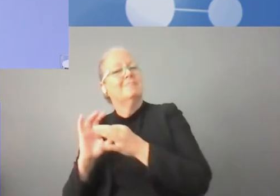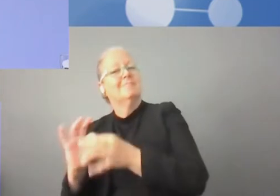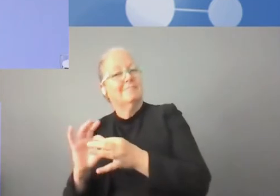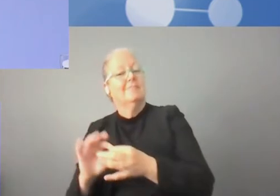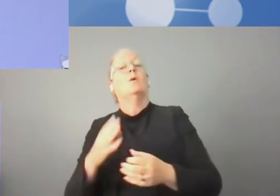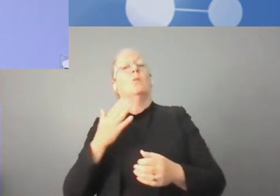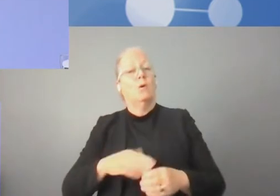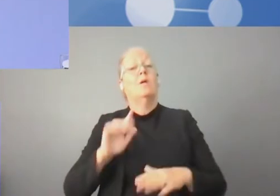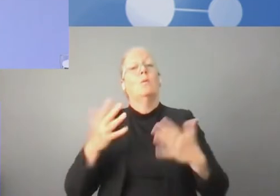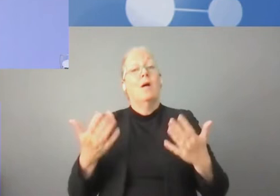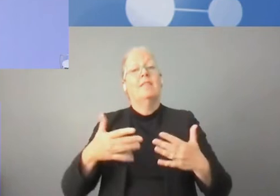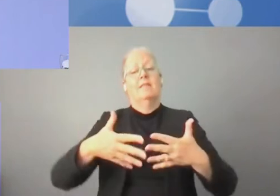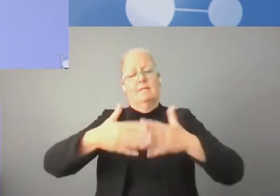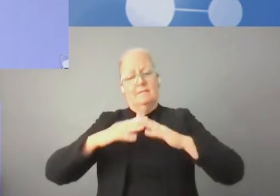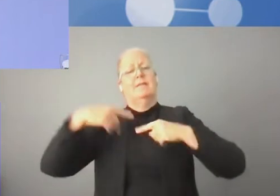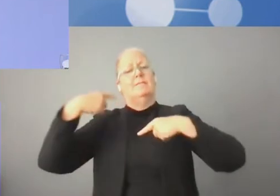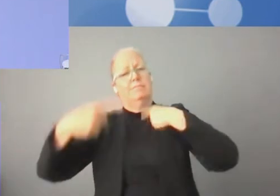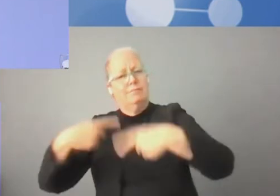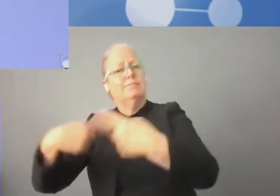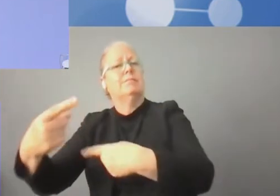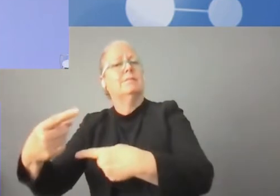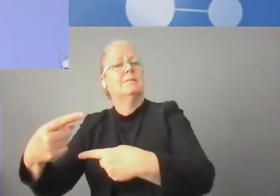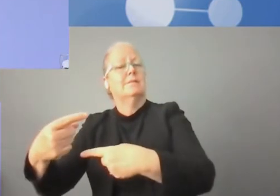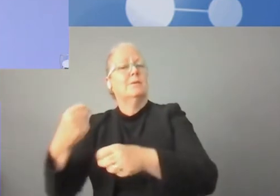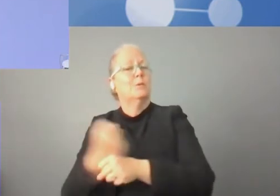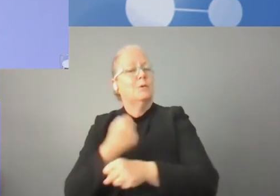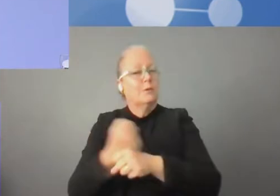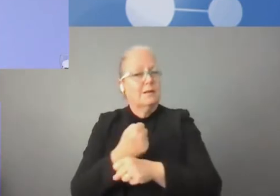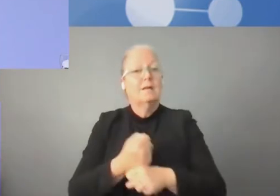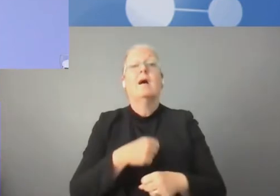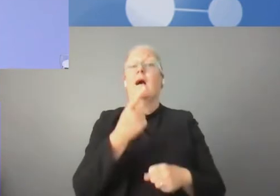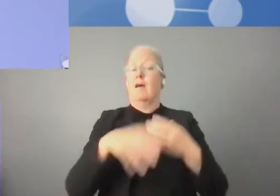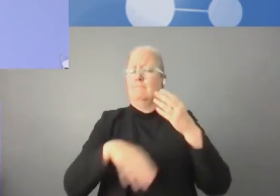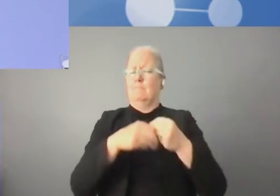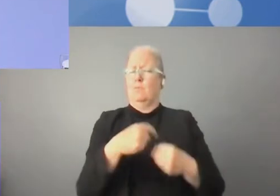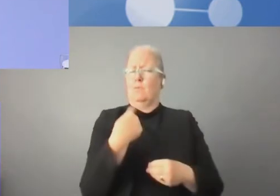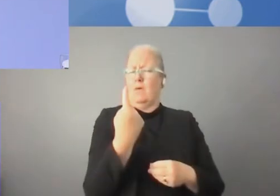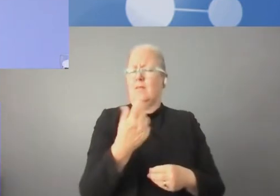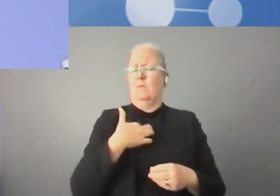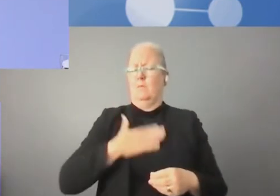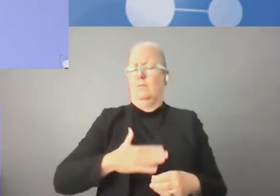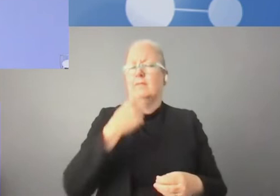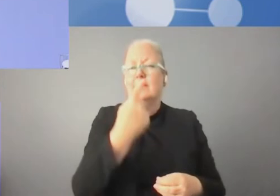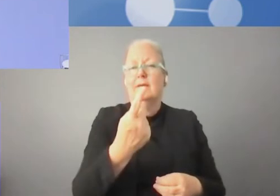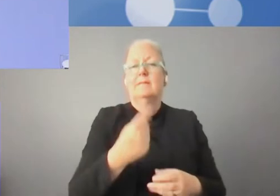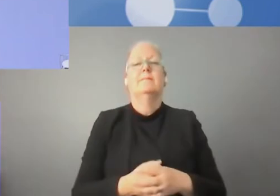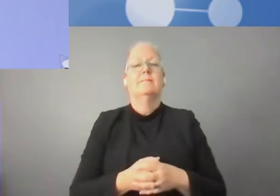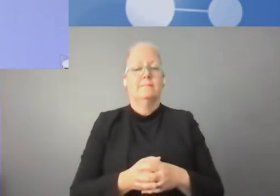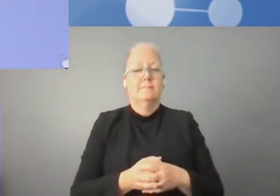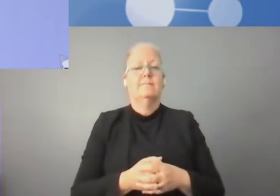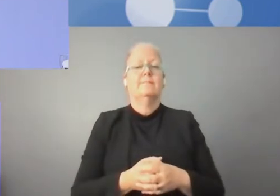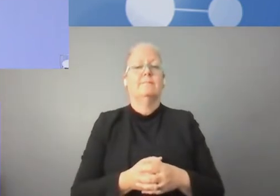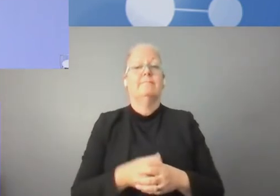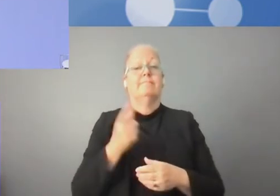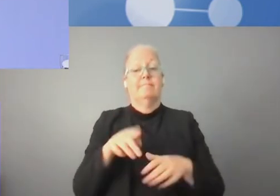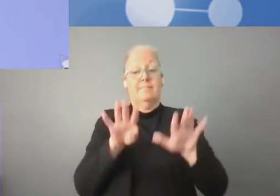刚才也说到国际通讯组织也制定了一些规章制度。